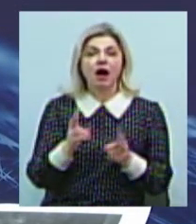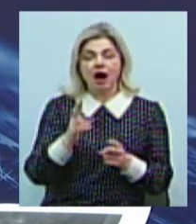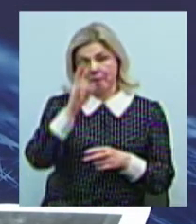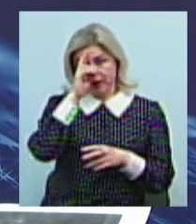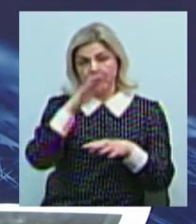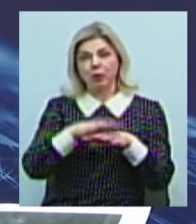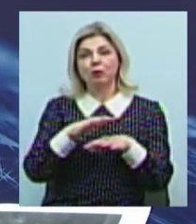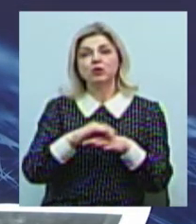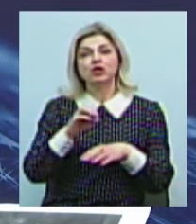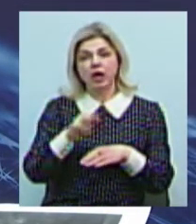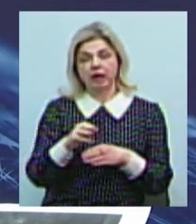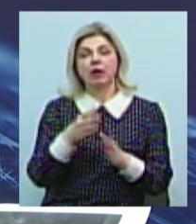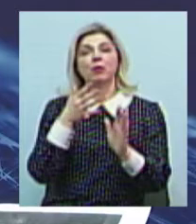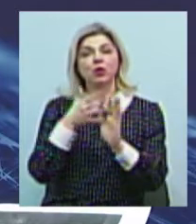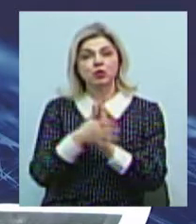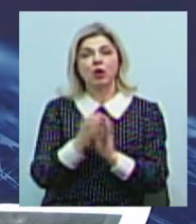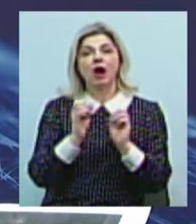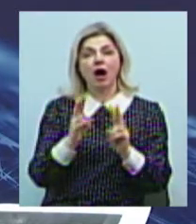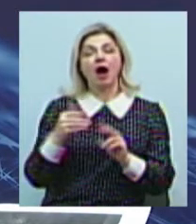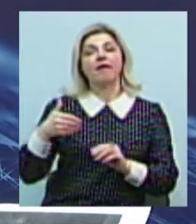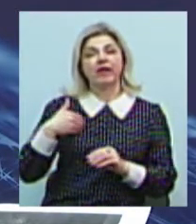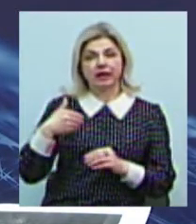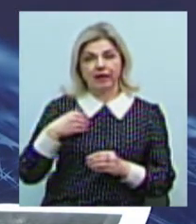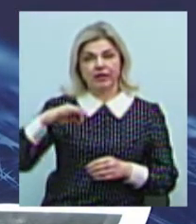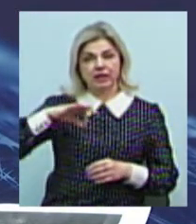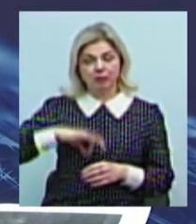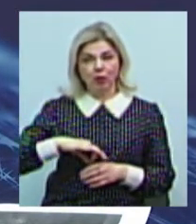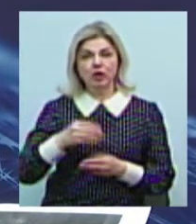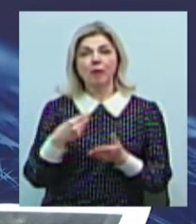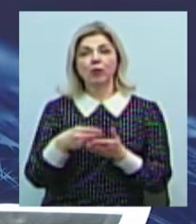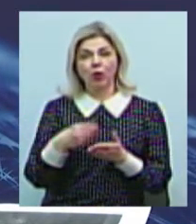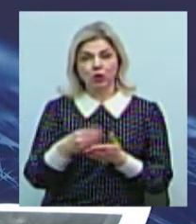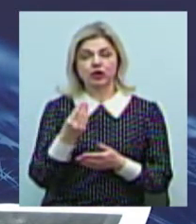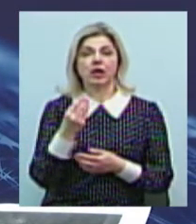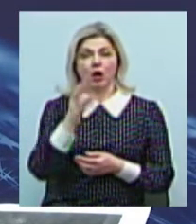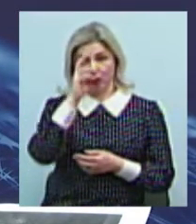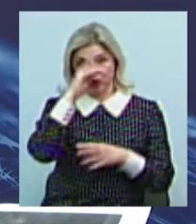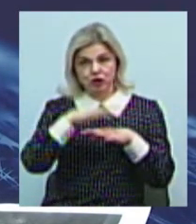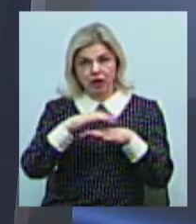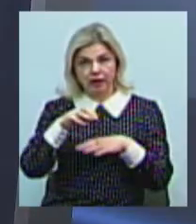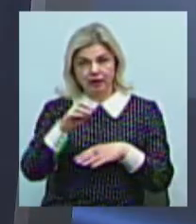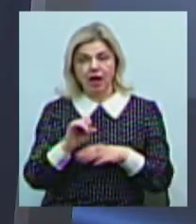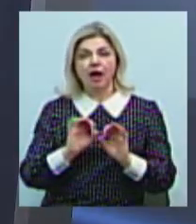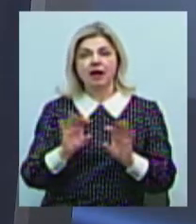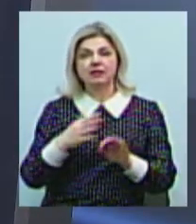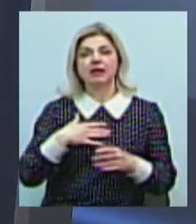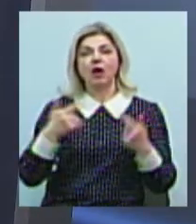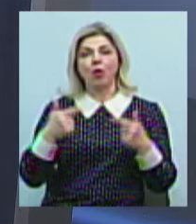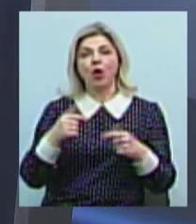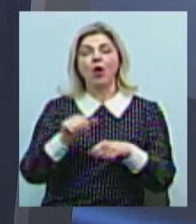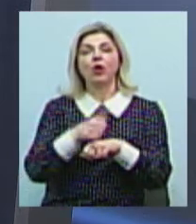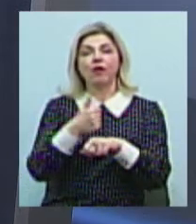прозорі та наскільки ефективно використовуються бюджетні кошти, розповість наш сьогоднішній спікер. В студії голова